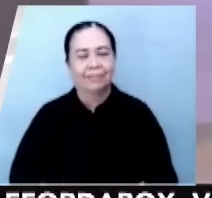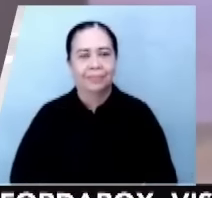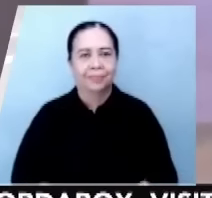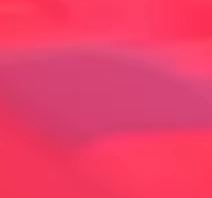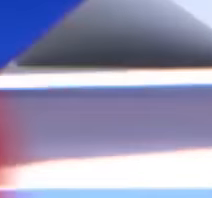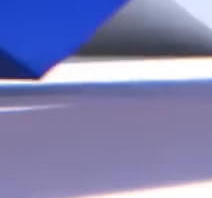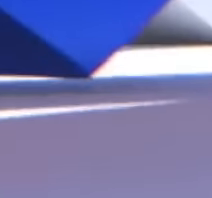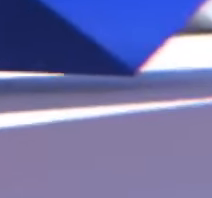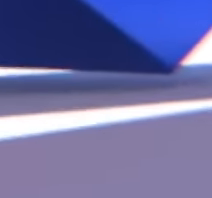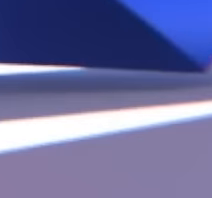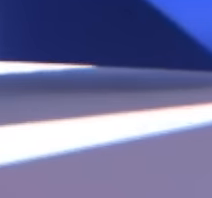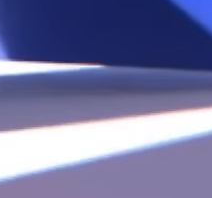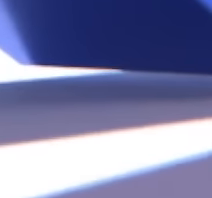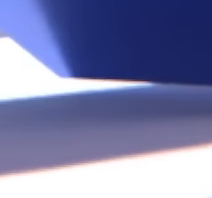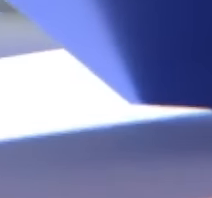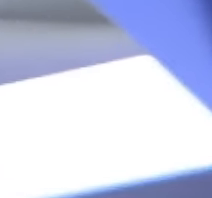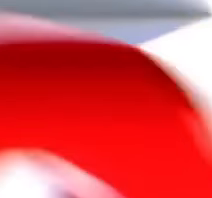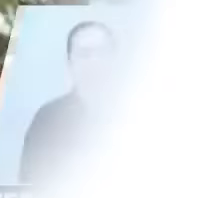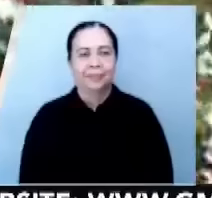Maris Umal.